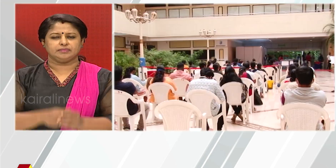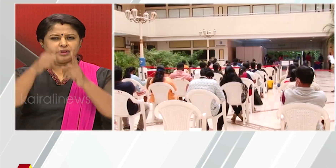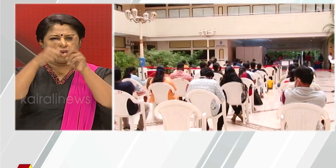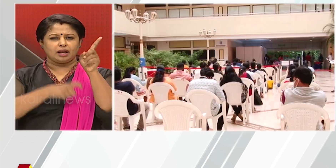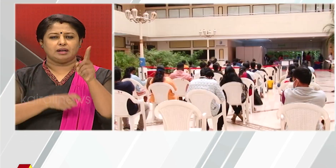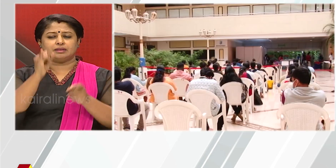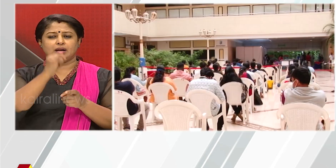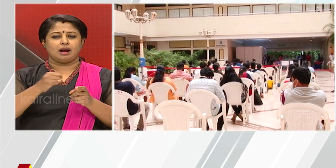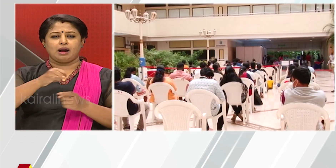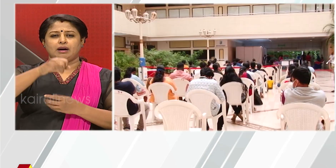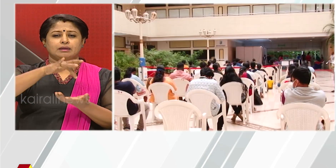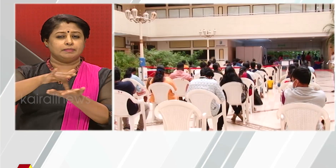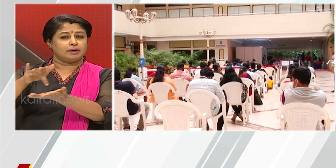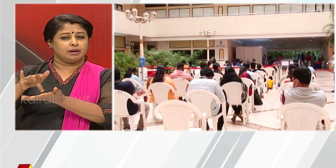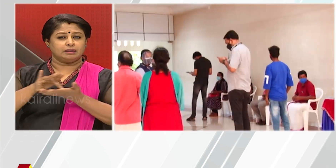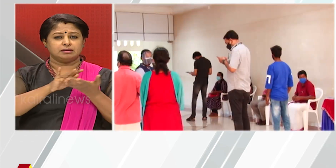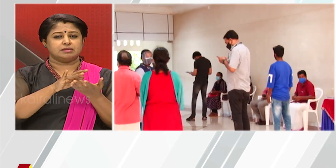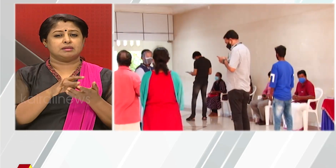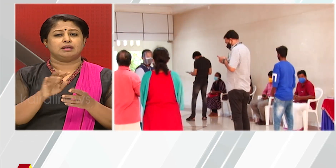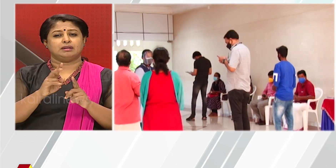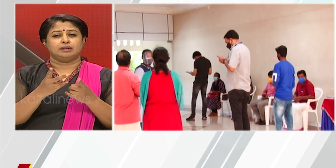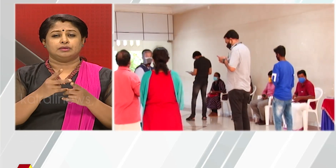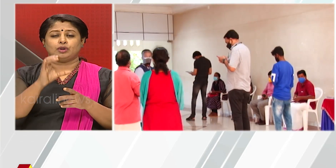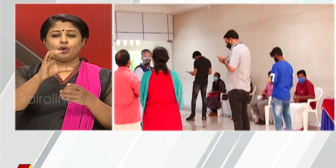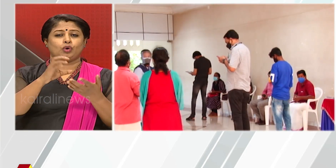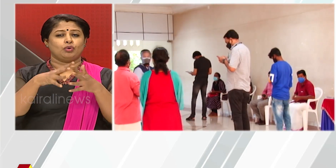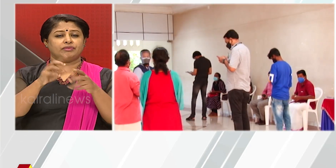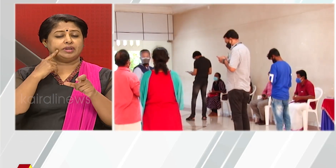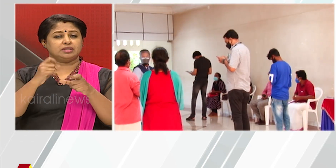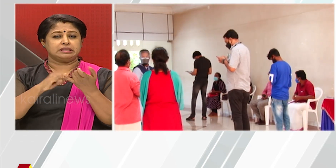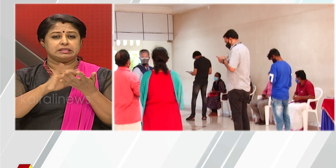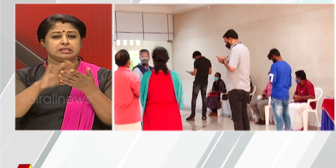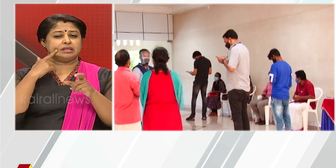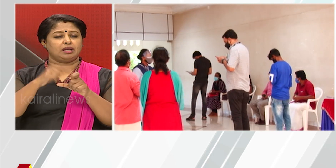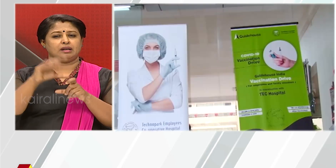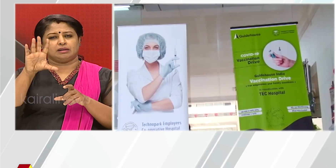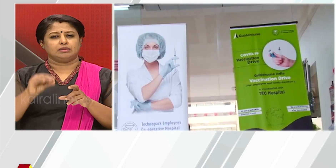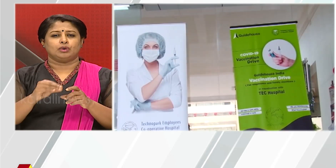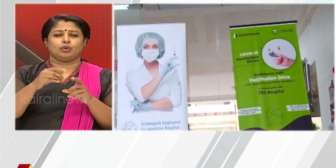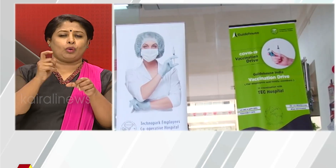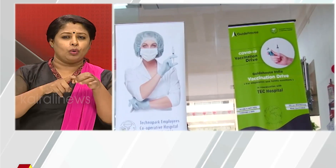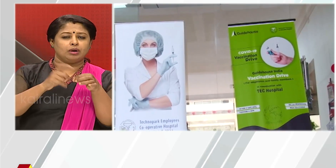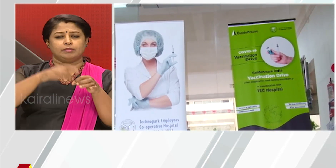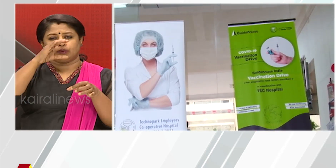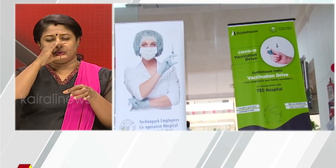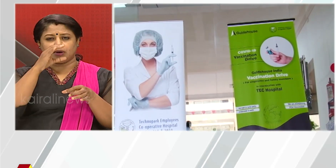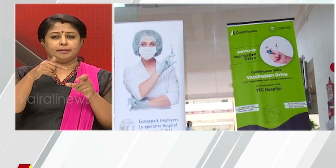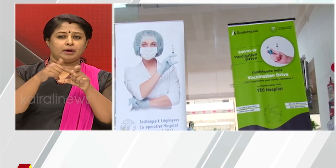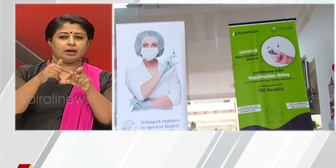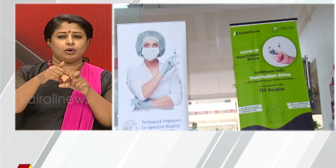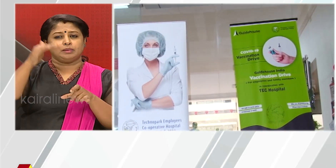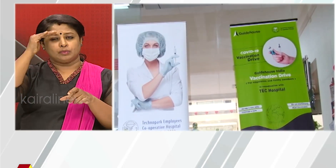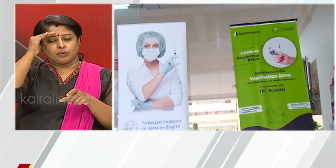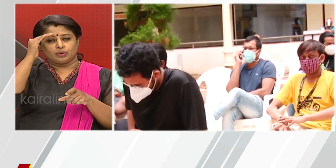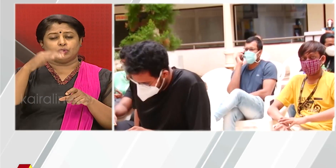സംസ്ഥാനത്ത് ആറ് ജില്ലകളിലാണ് കോവിഷീൽഡ് വാക്സിൻ പൂർണ്ണമായും തീർന്നത്. കൊല്ലം, കോട്ടയം, എറണാകുളം, തൃശൂർ, കോഴിക്കോട്, കണ്ണൂർ ജില്ലകളിൽ